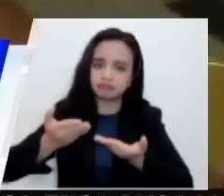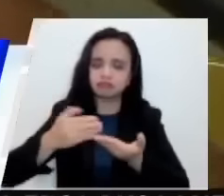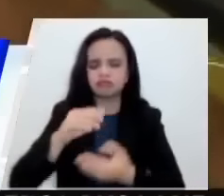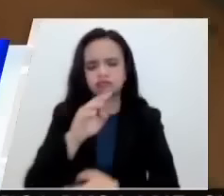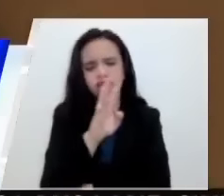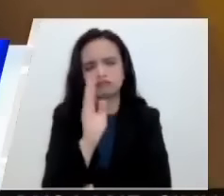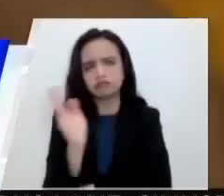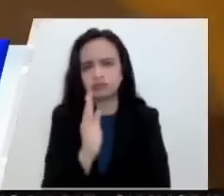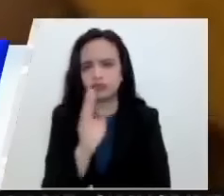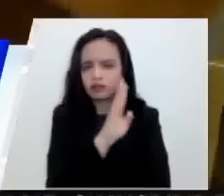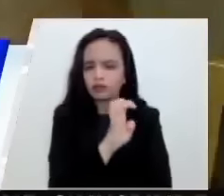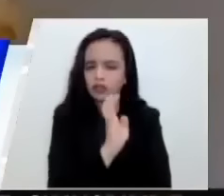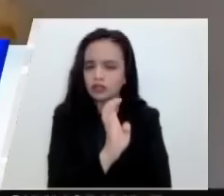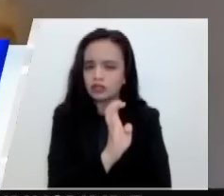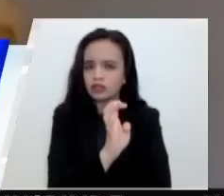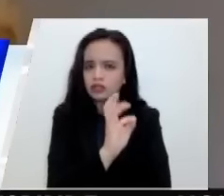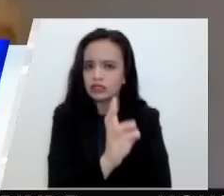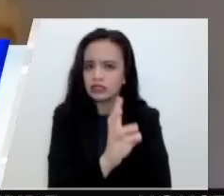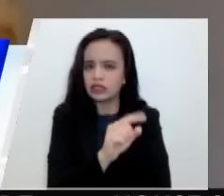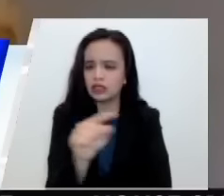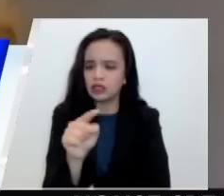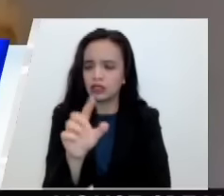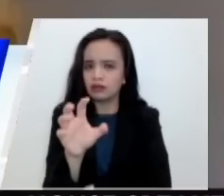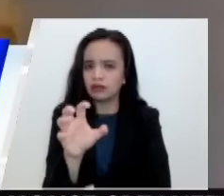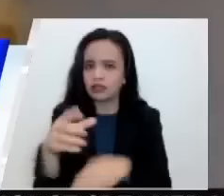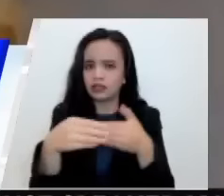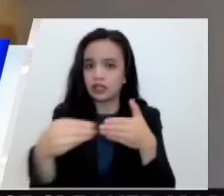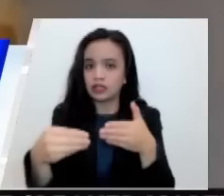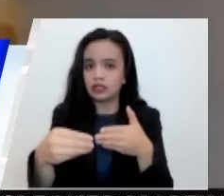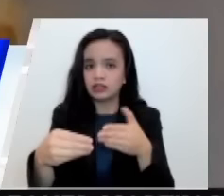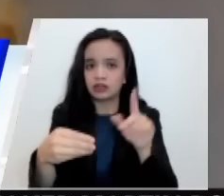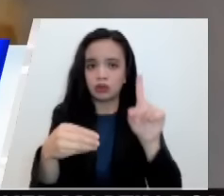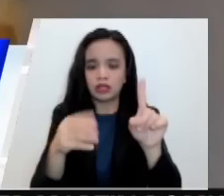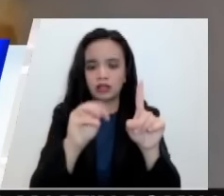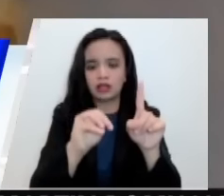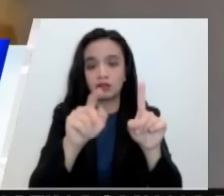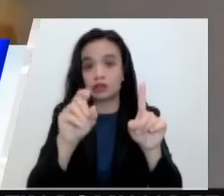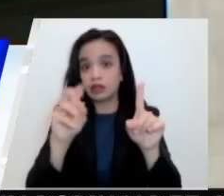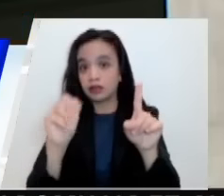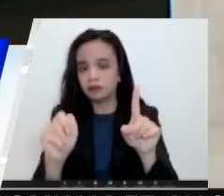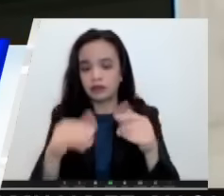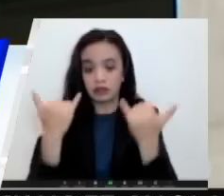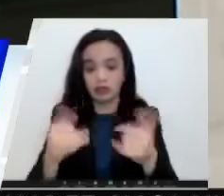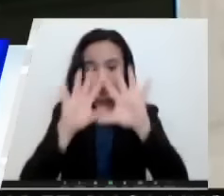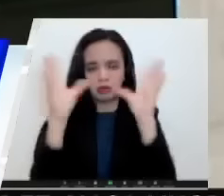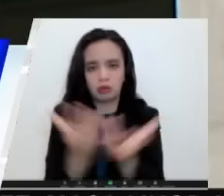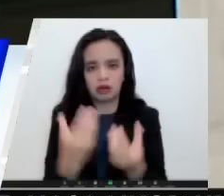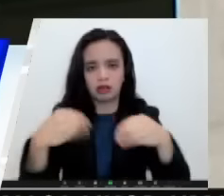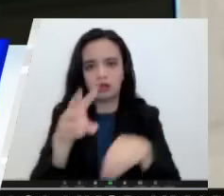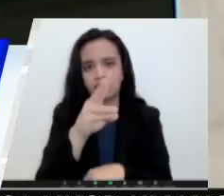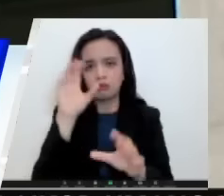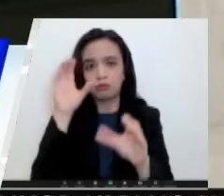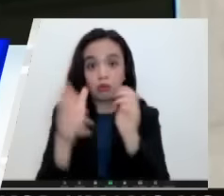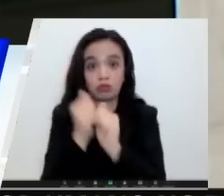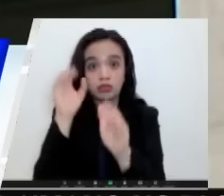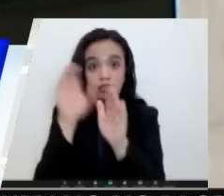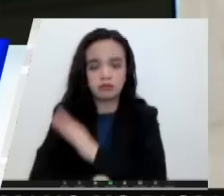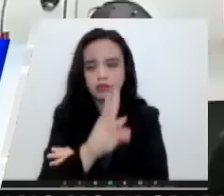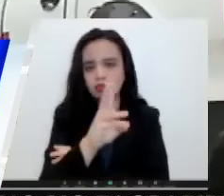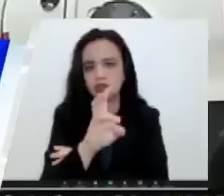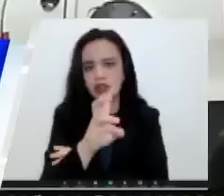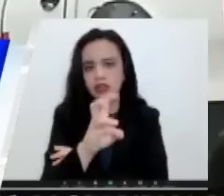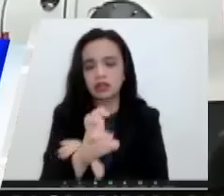460 to 500 dollars per metric tons. Ngayon, ang global price, pinakamura 600. Pero pinaninindigan ng Department of